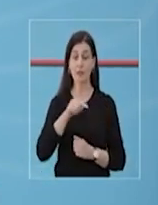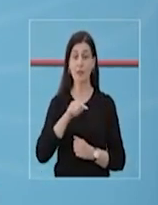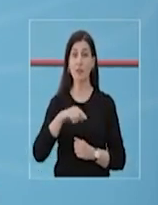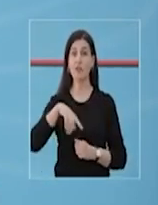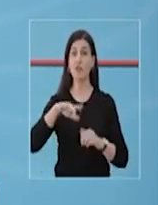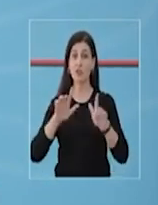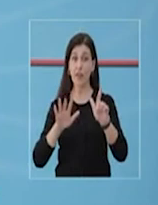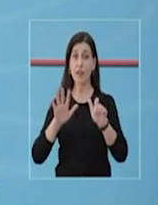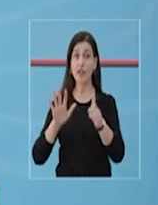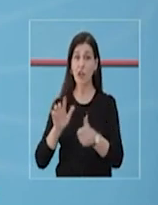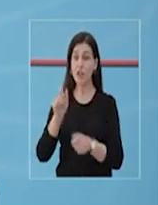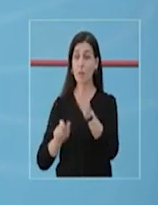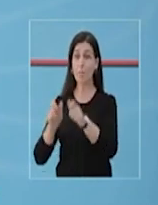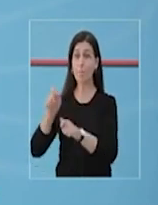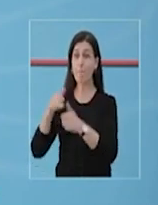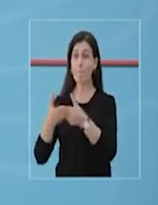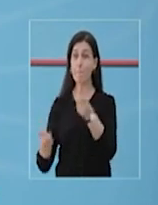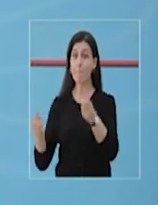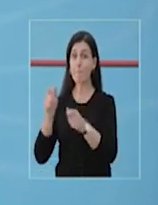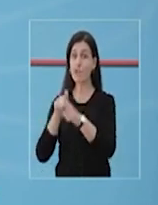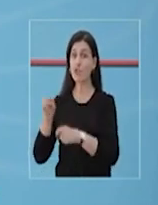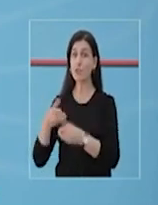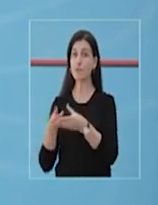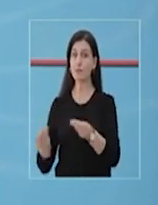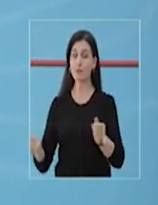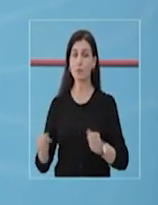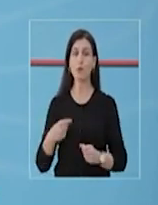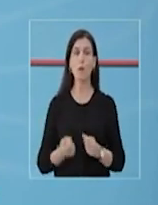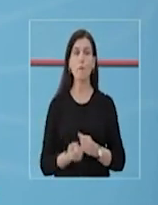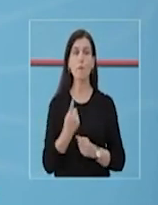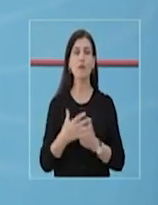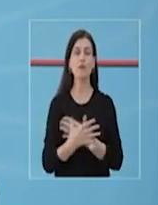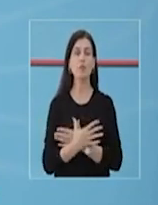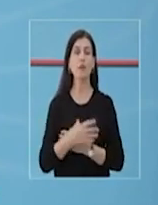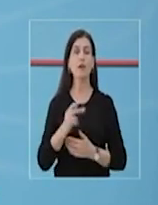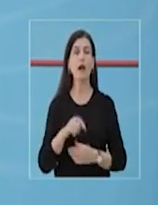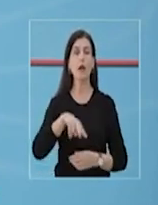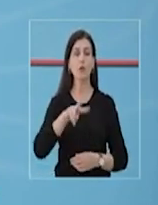mbi 76% janë të shëruar. Në vendin tonë aktualisht